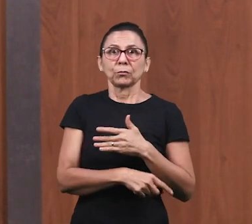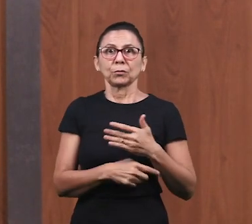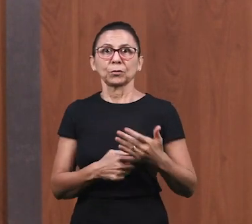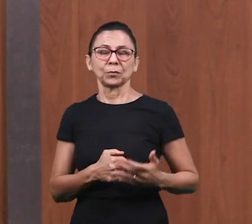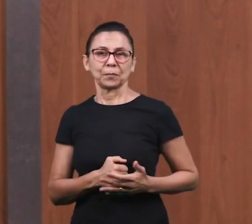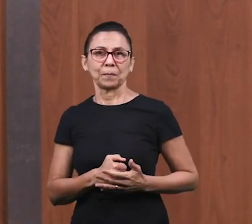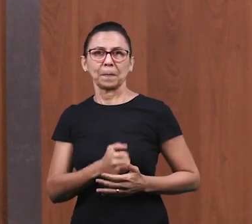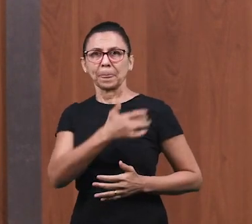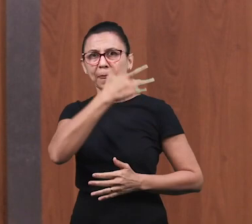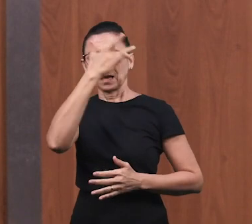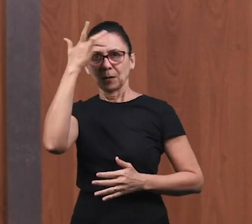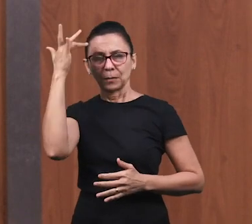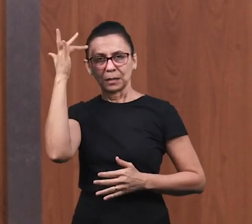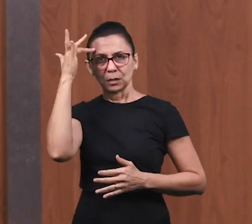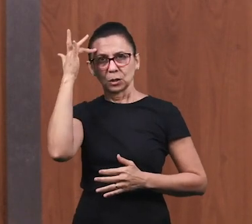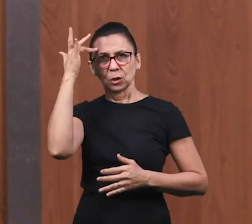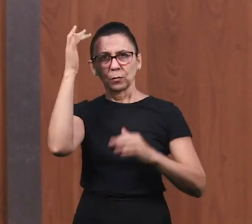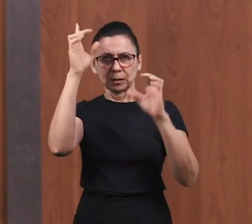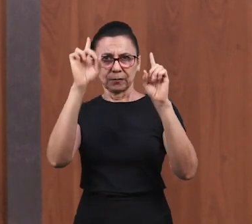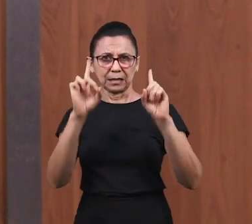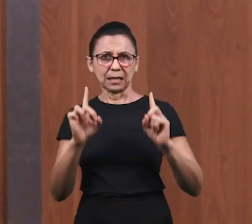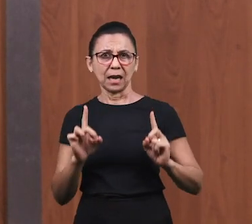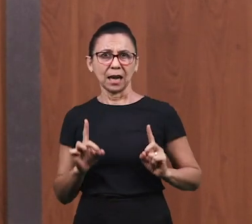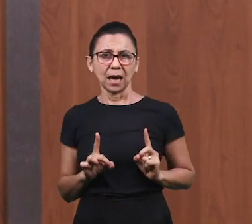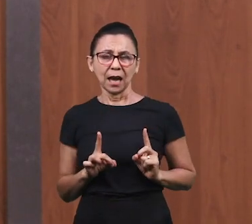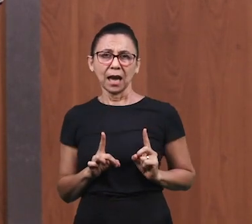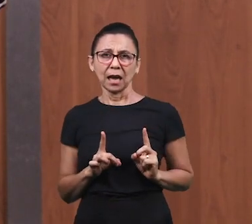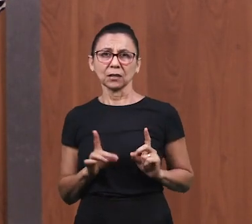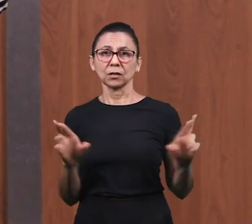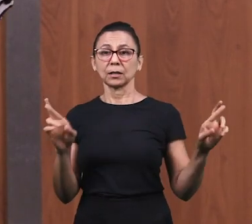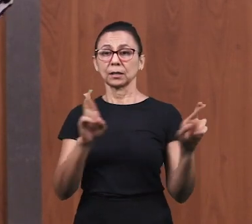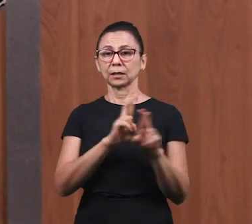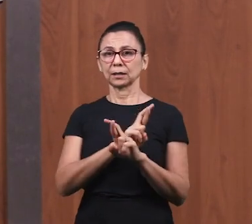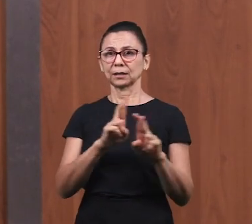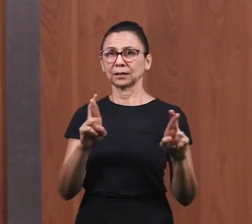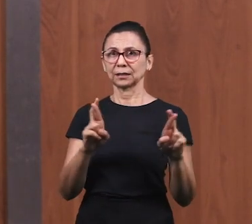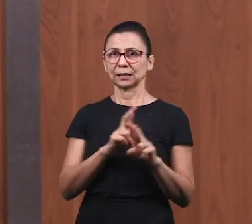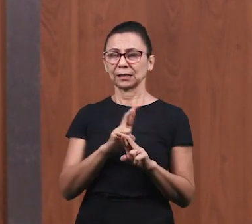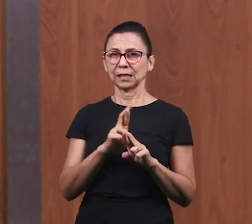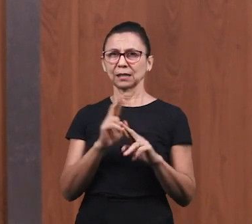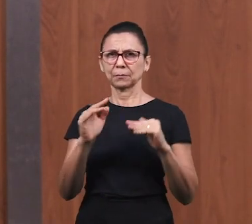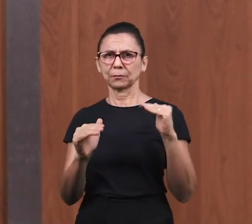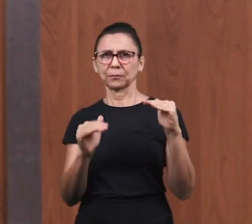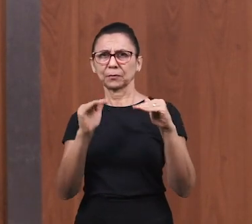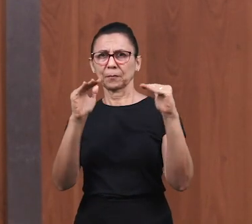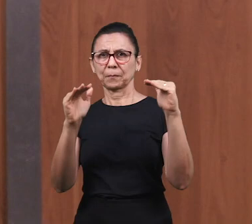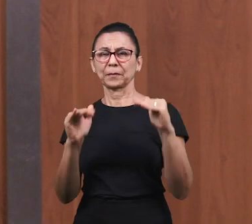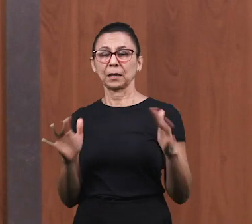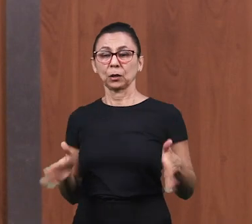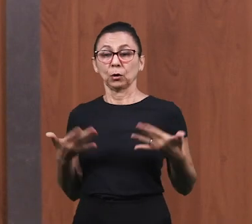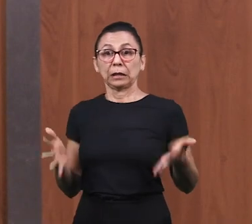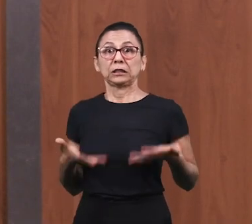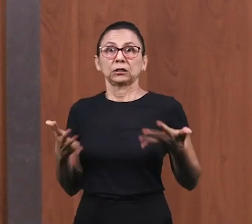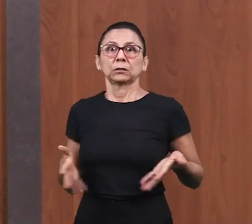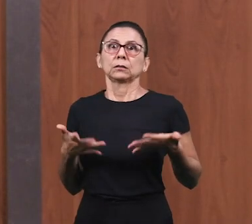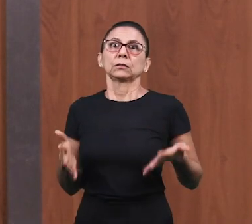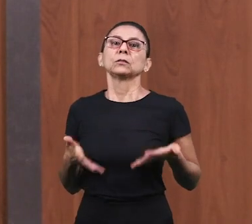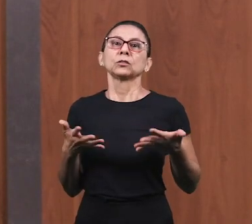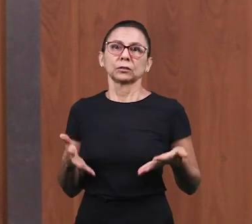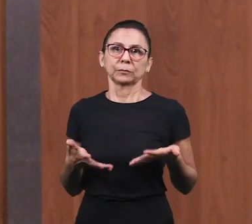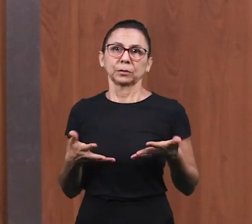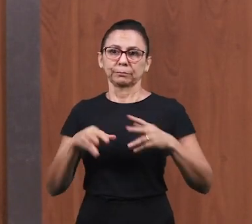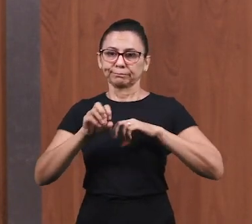en petit, moyen et profond. Le développement d'une personne qui porte ce syndrome est lié avec ses degrés